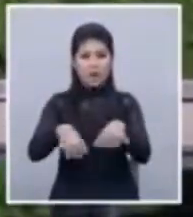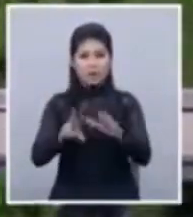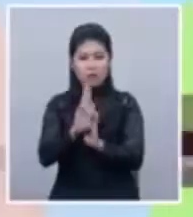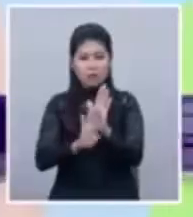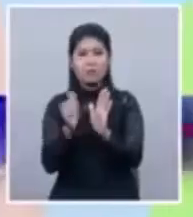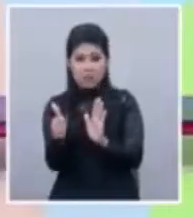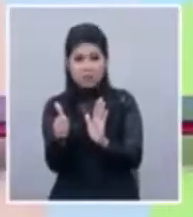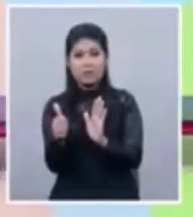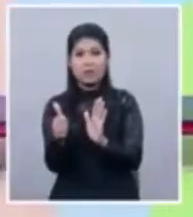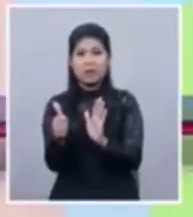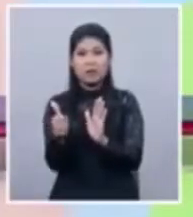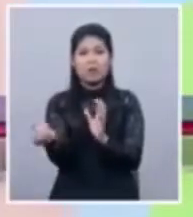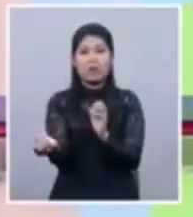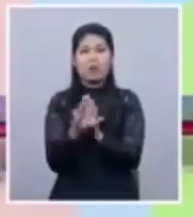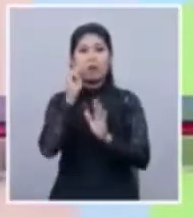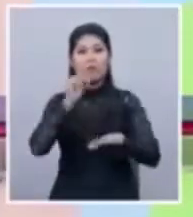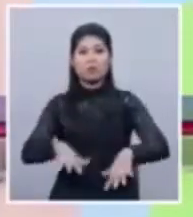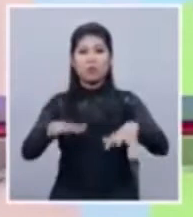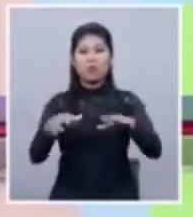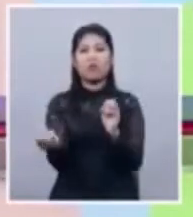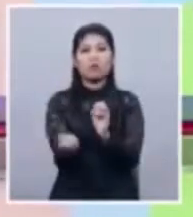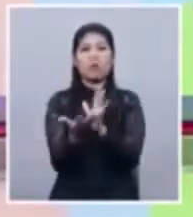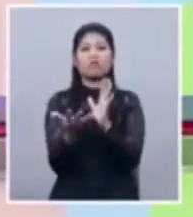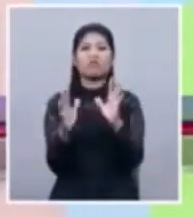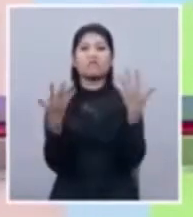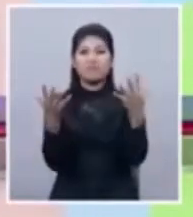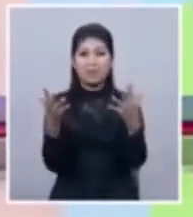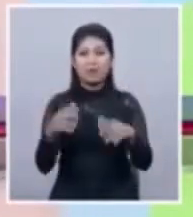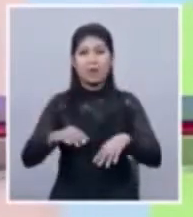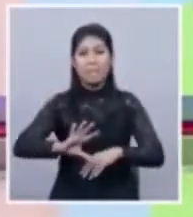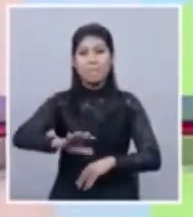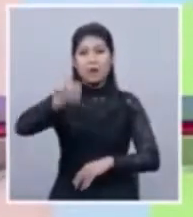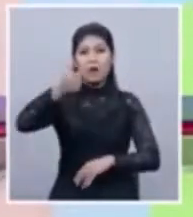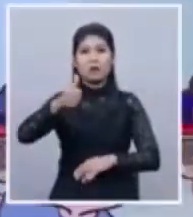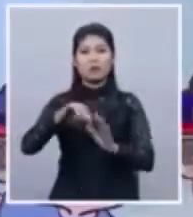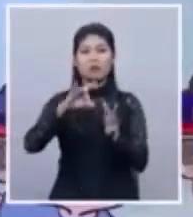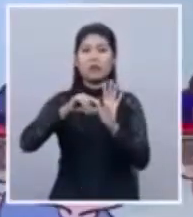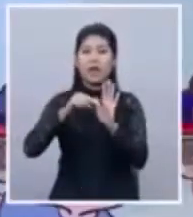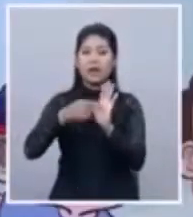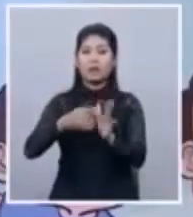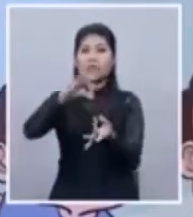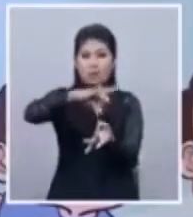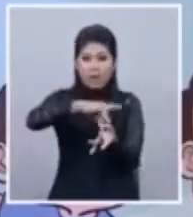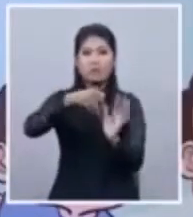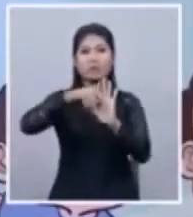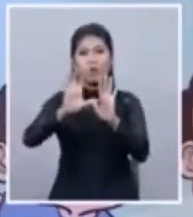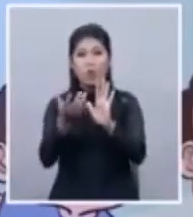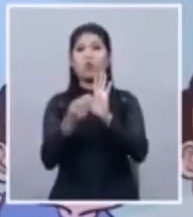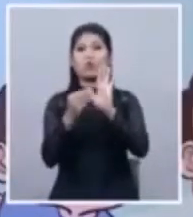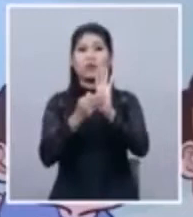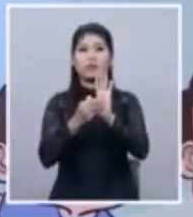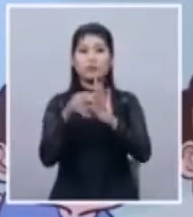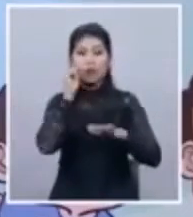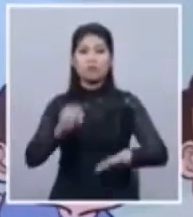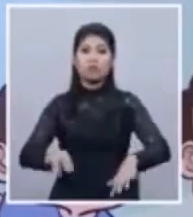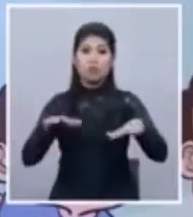บเนี่ยลดผลกระทบได้เยอะมากเสียหายนิดเดียวเมืองใหญ่ๆที่เคยมีปัญหาเช่นสุโขทัยนะครับพิษณุโลกกรุงเทพไม่ได้รับผ